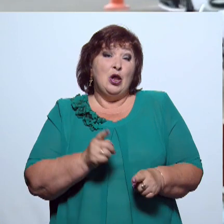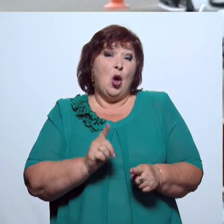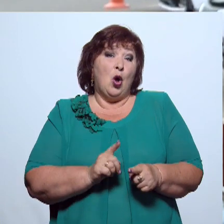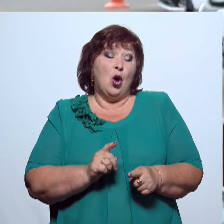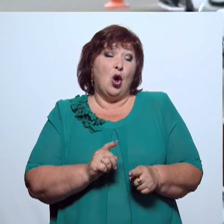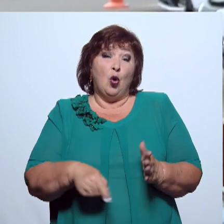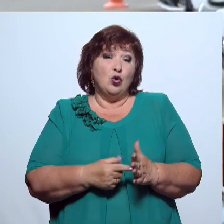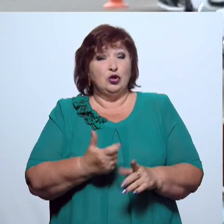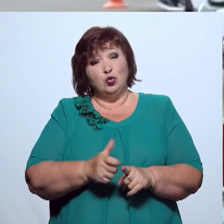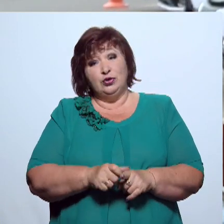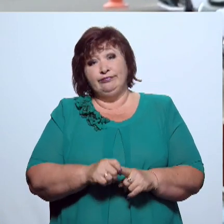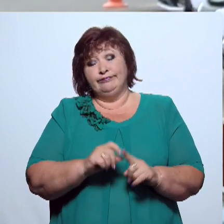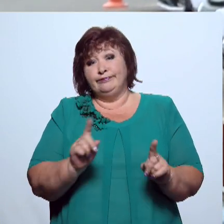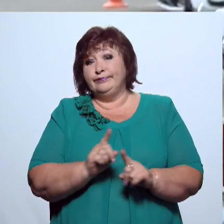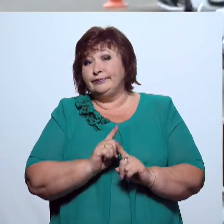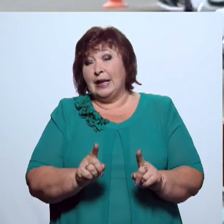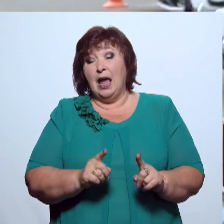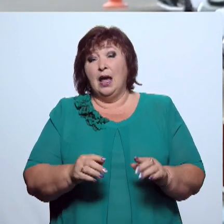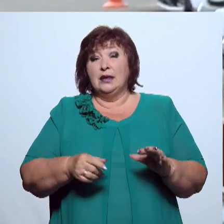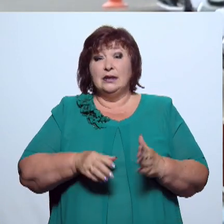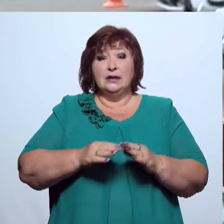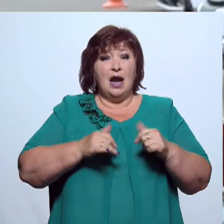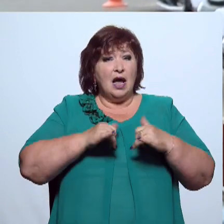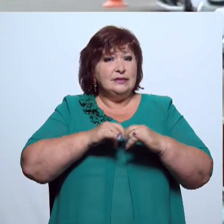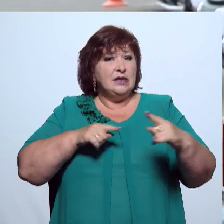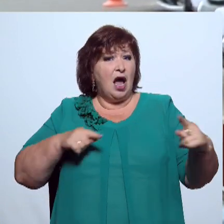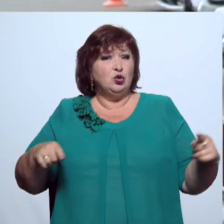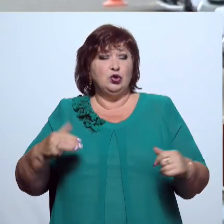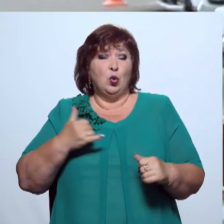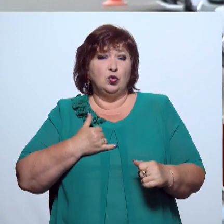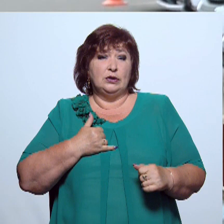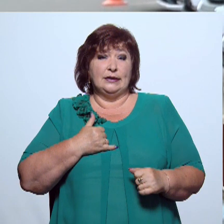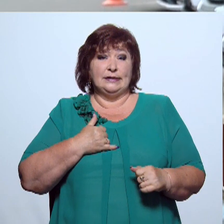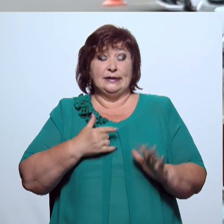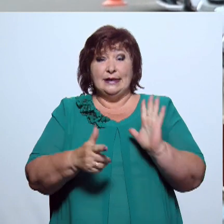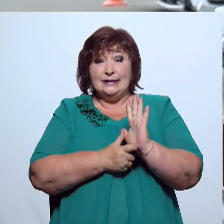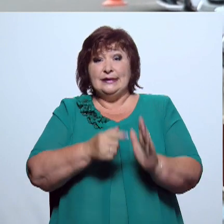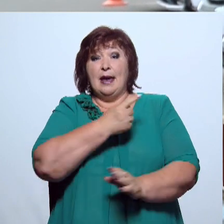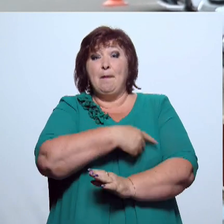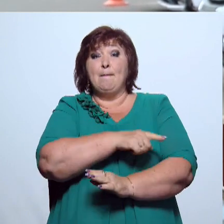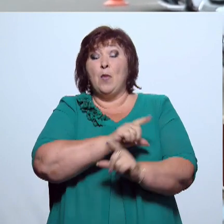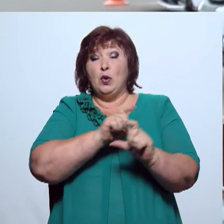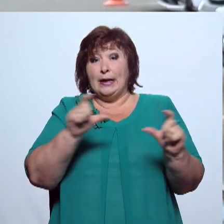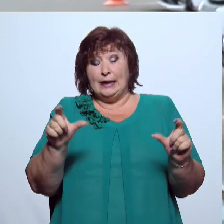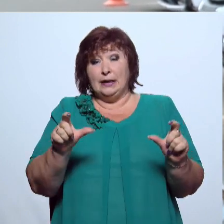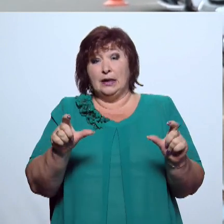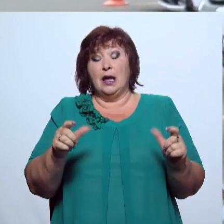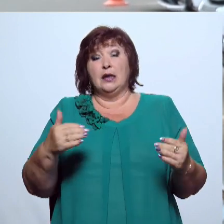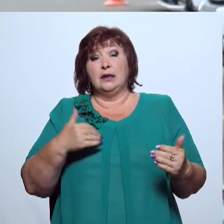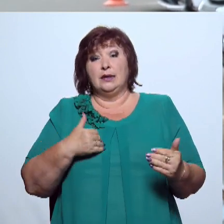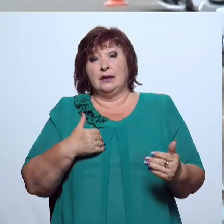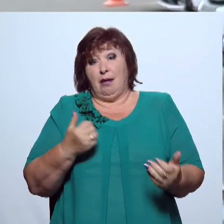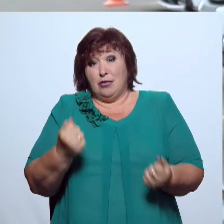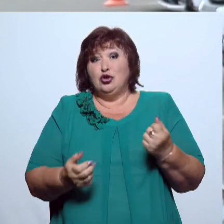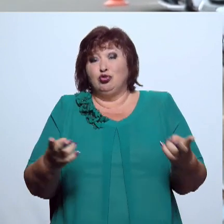город специфичный и достаточно растянутый. У нас 7 поликлиник. И эта машина нам нужна как